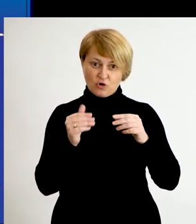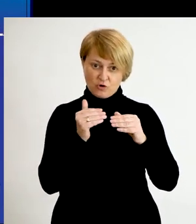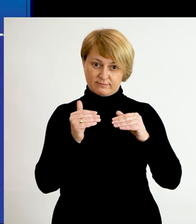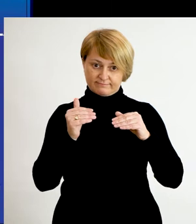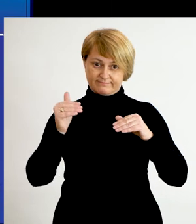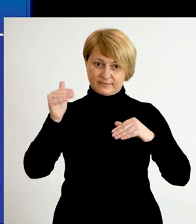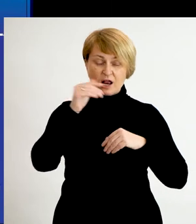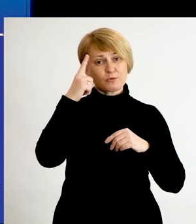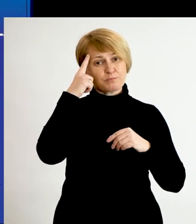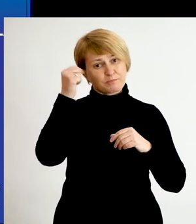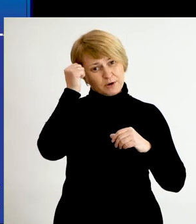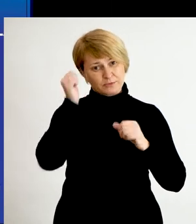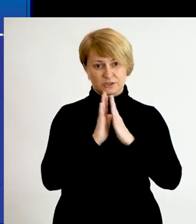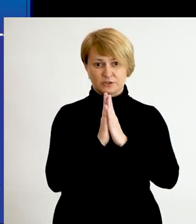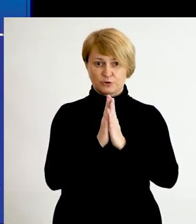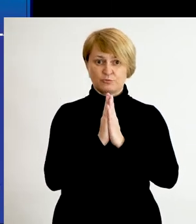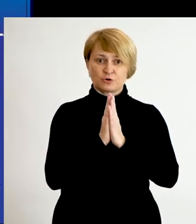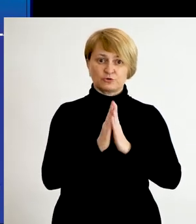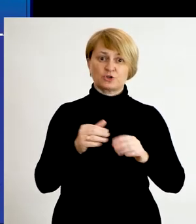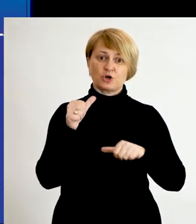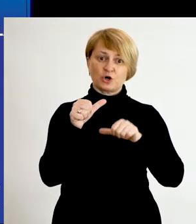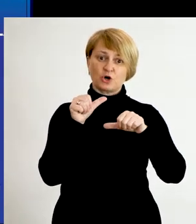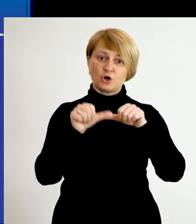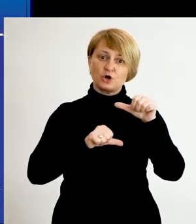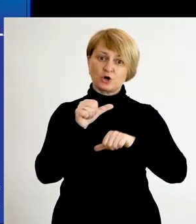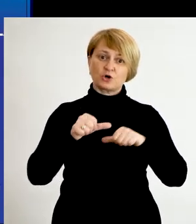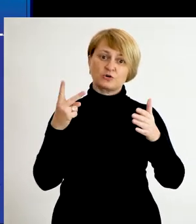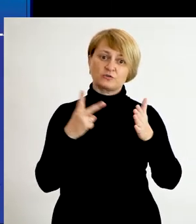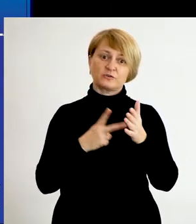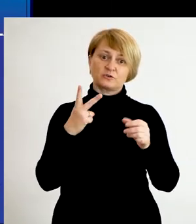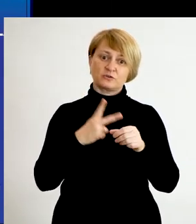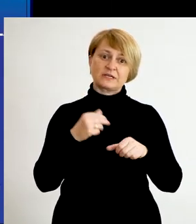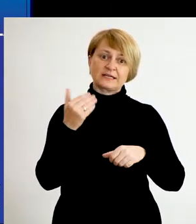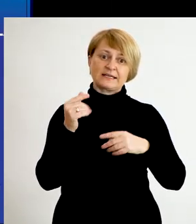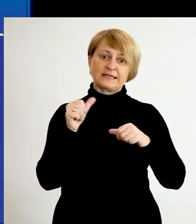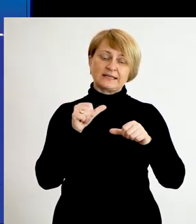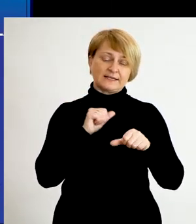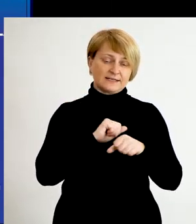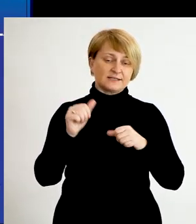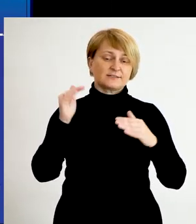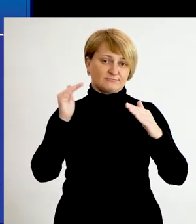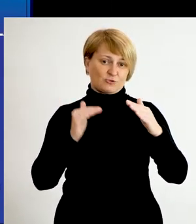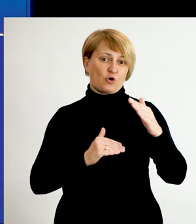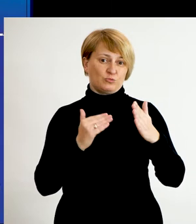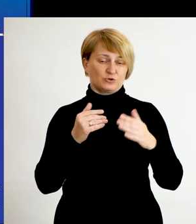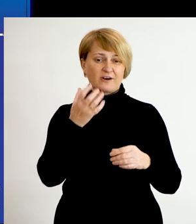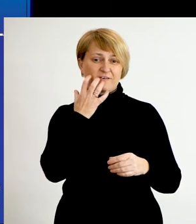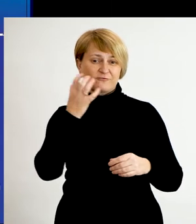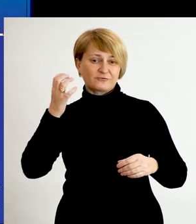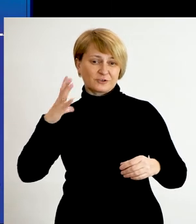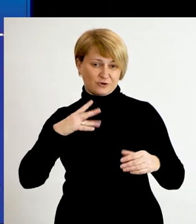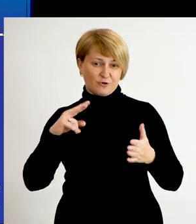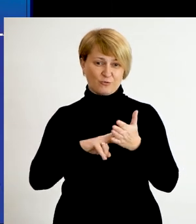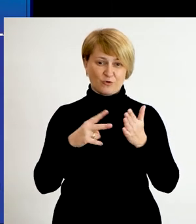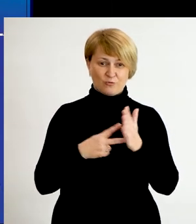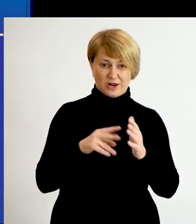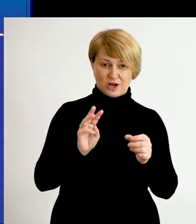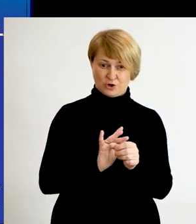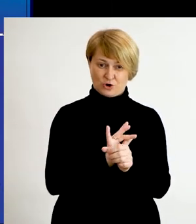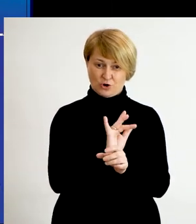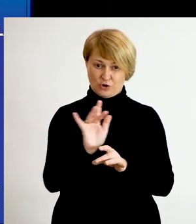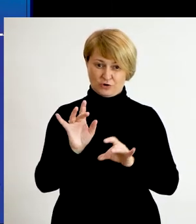ale pamiętajcie, że ten wzrost, ten rok 2020 jest obniżony względem pierwszych planów. COVID